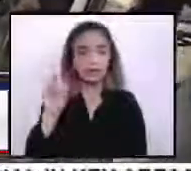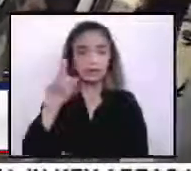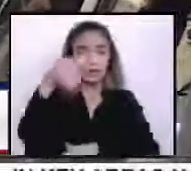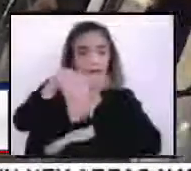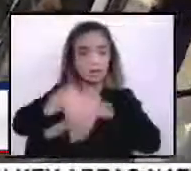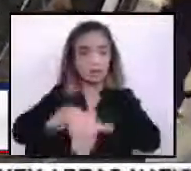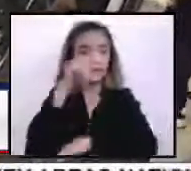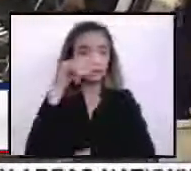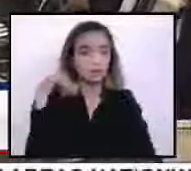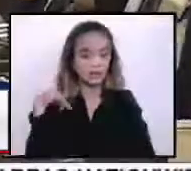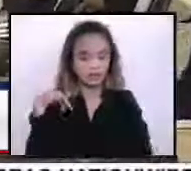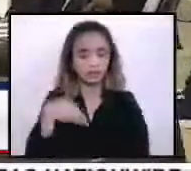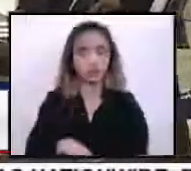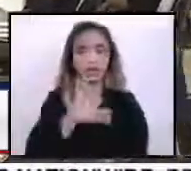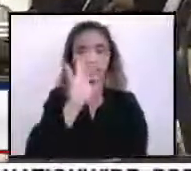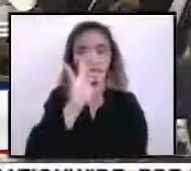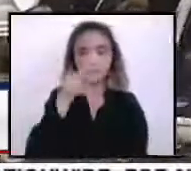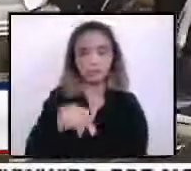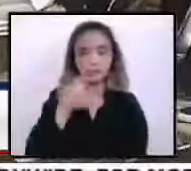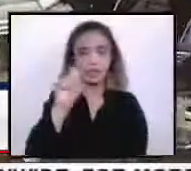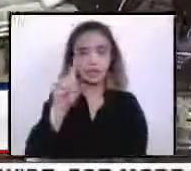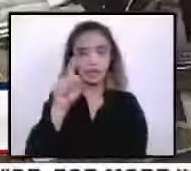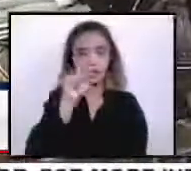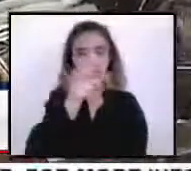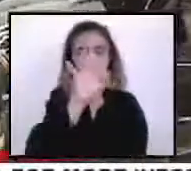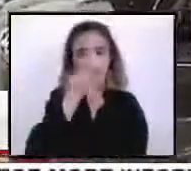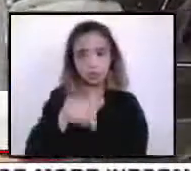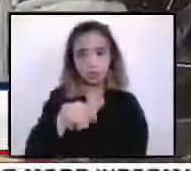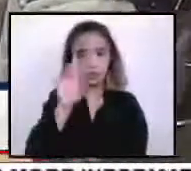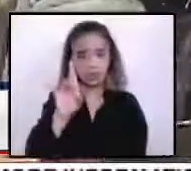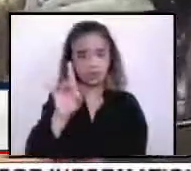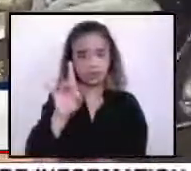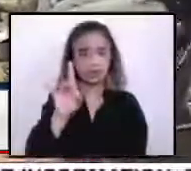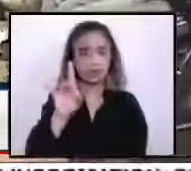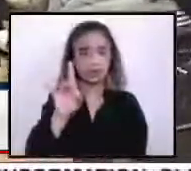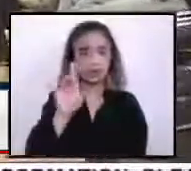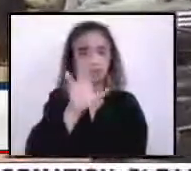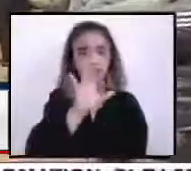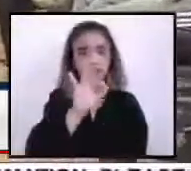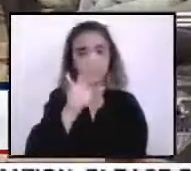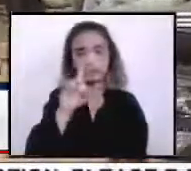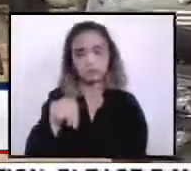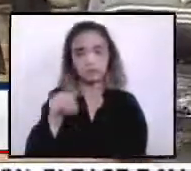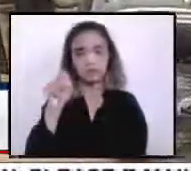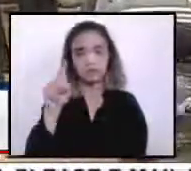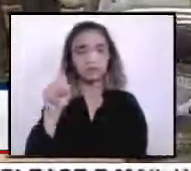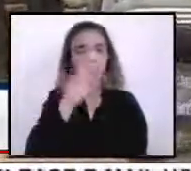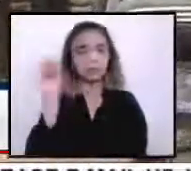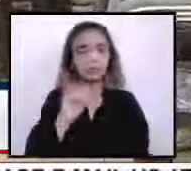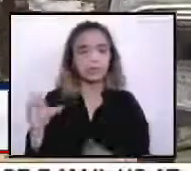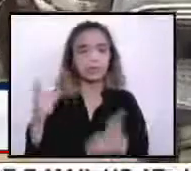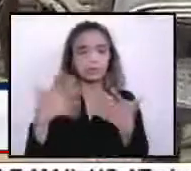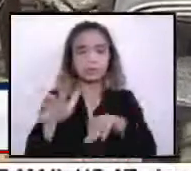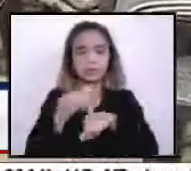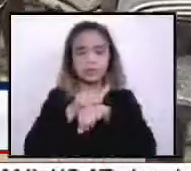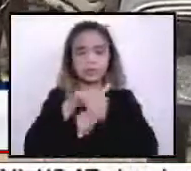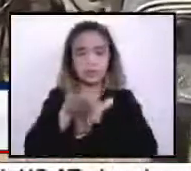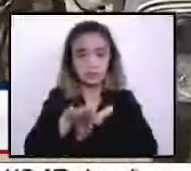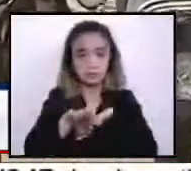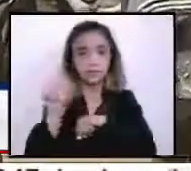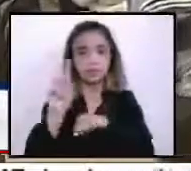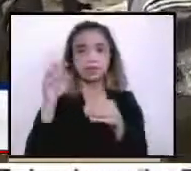nasa 9.811% ng mga clustered precincts ang nakapagtadala ng electronically transmitted na resulta